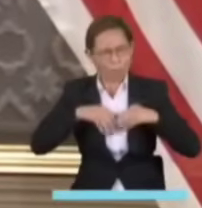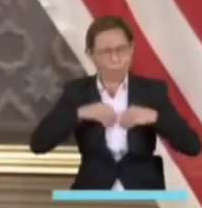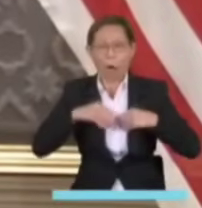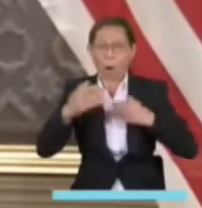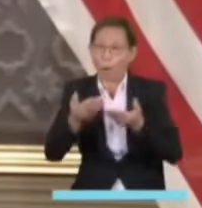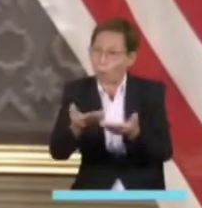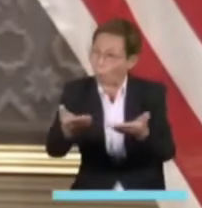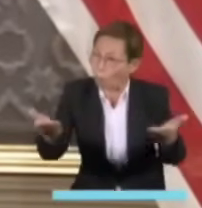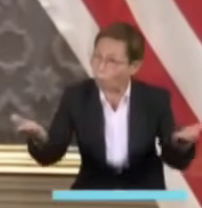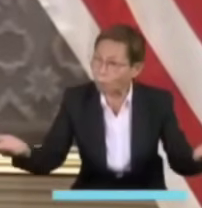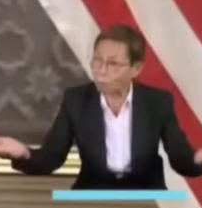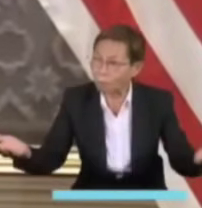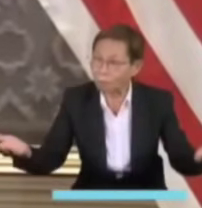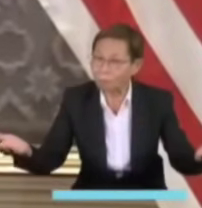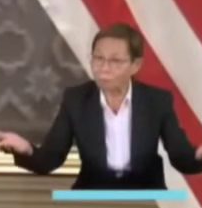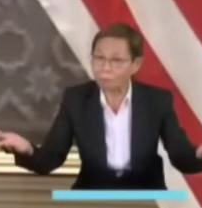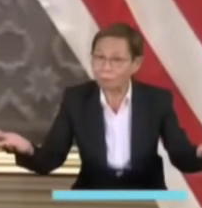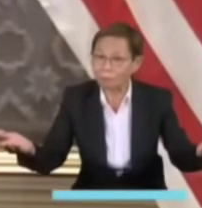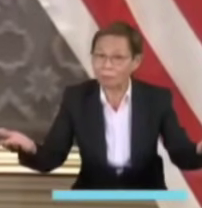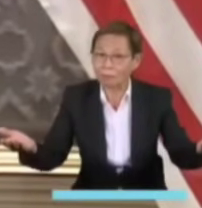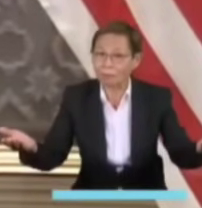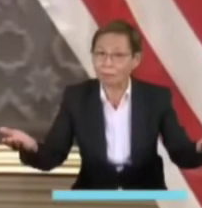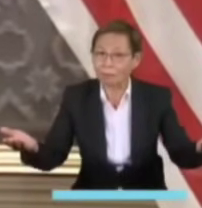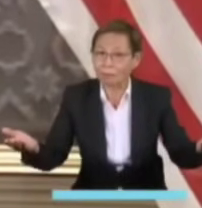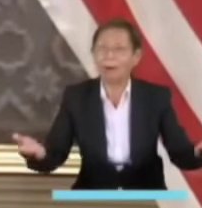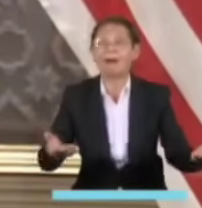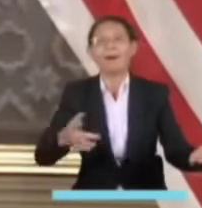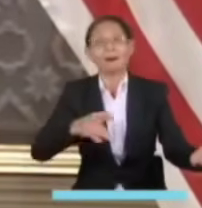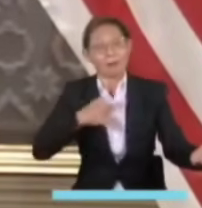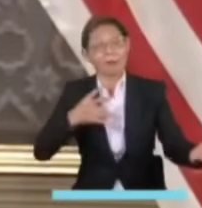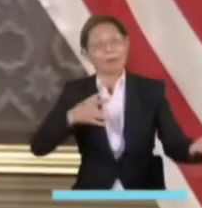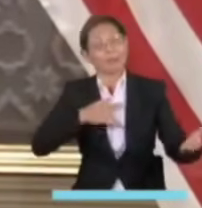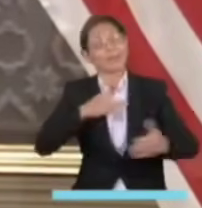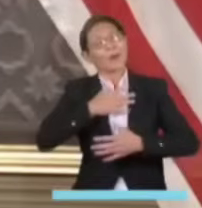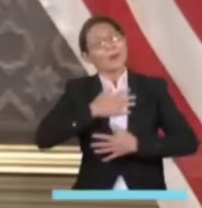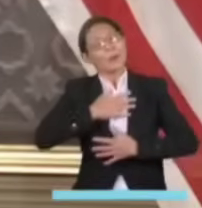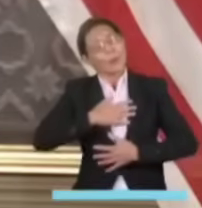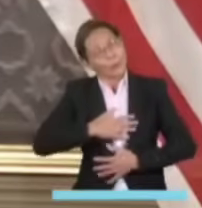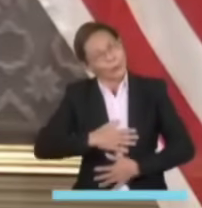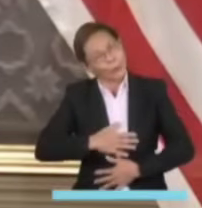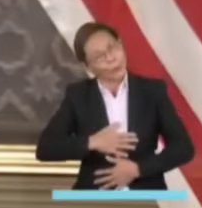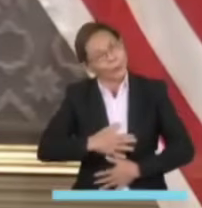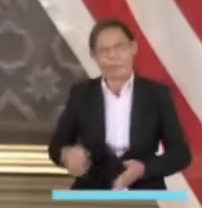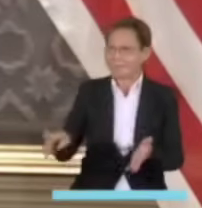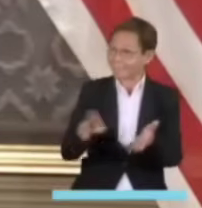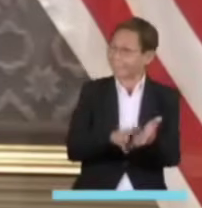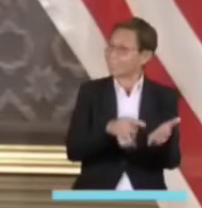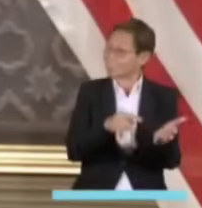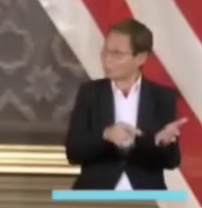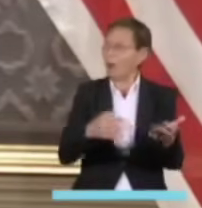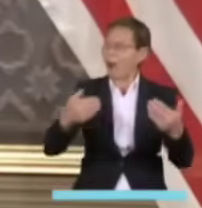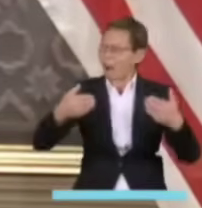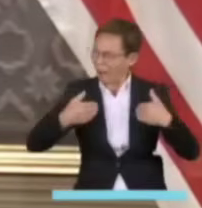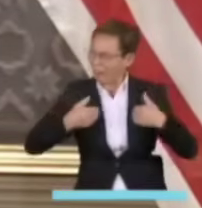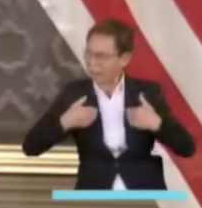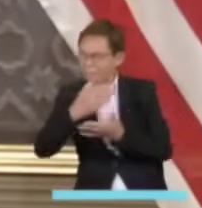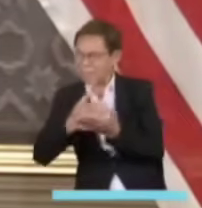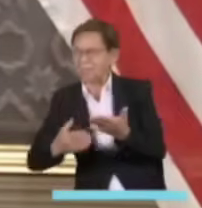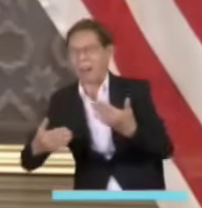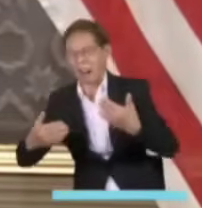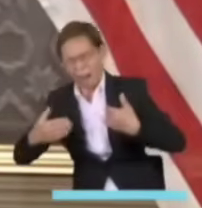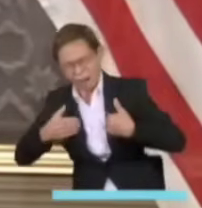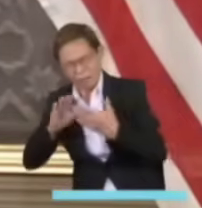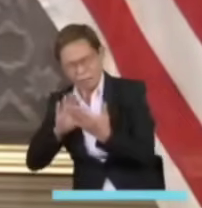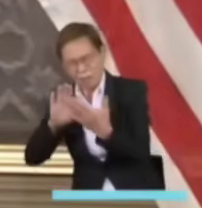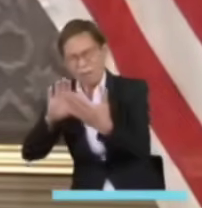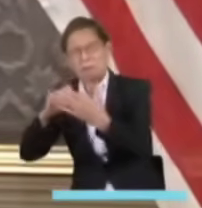bahawa sudah-sudahi tidak semua rasa lega dengan catatan tersebut. Ada yang masih terhimpit